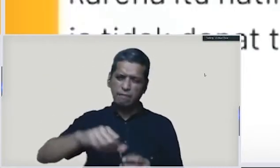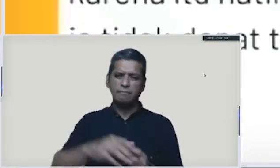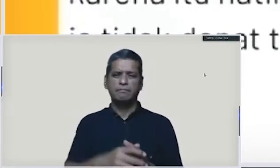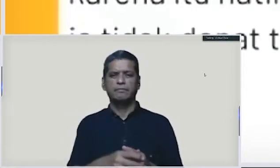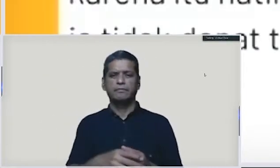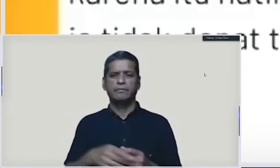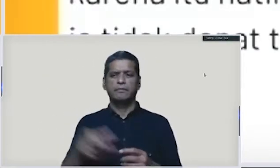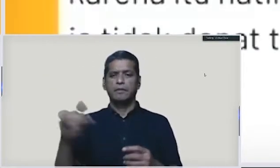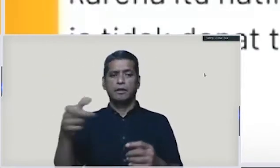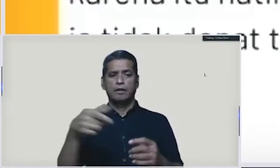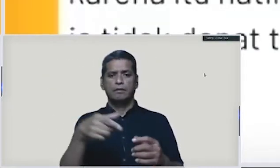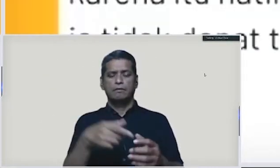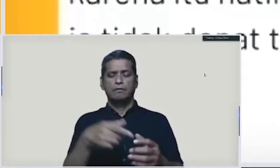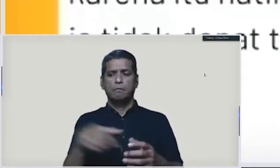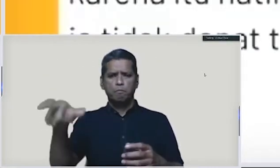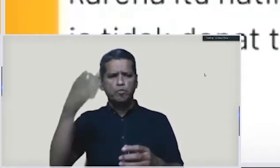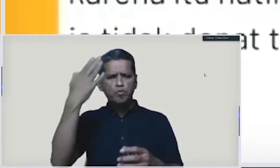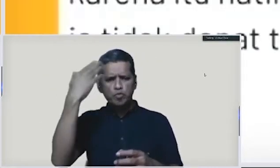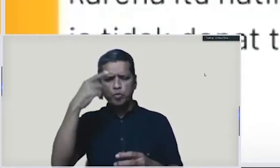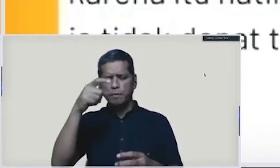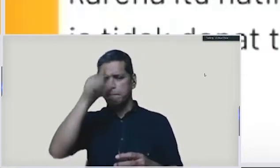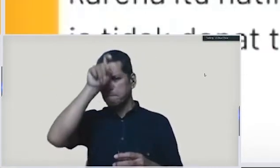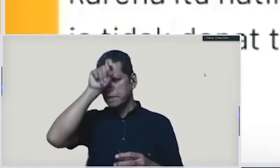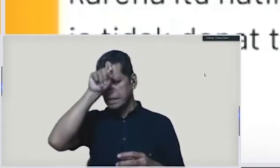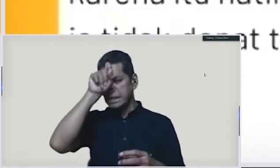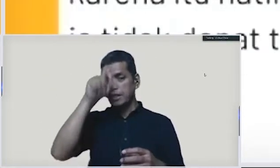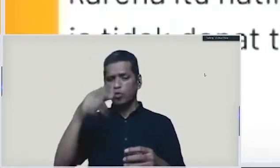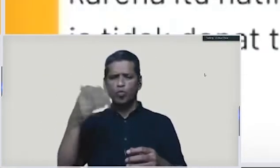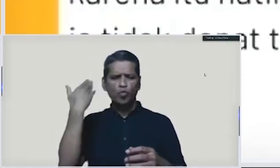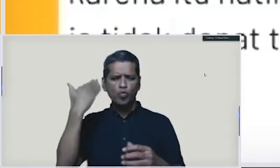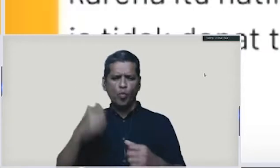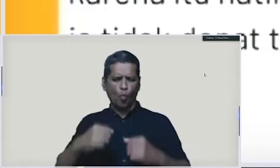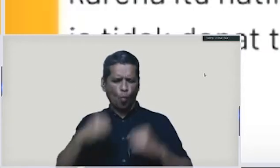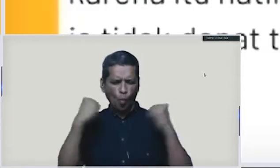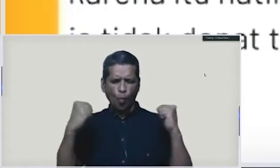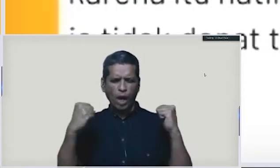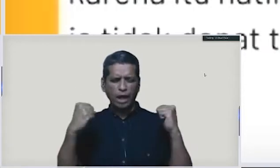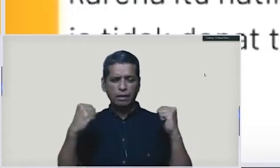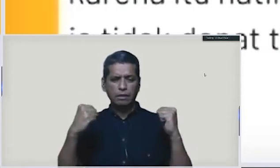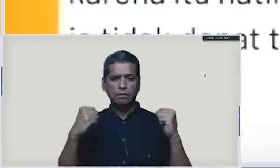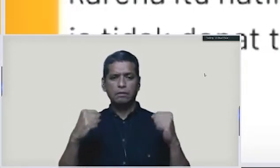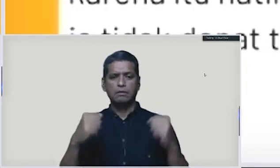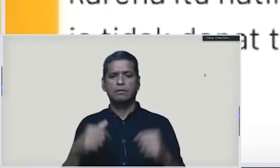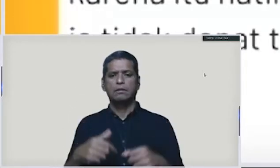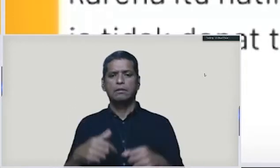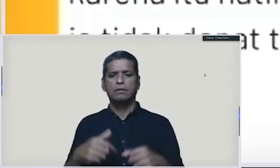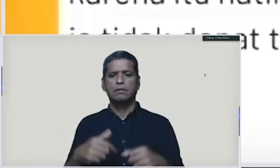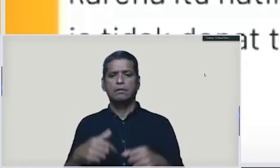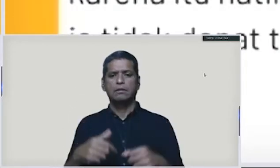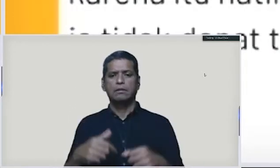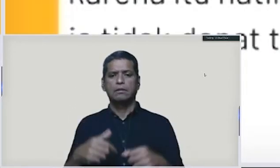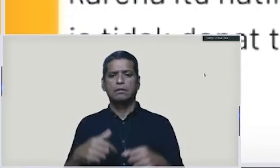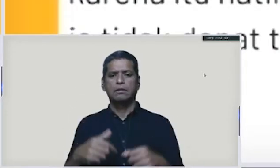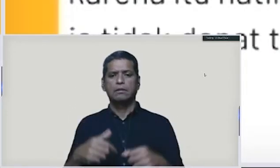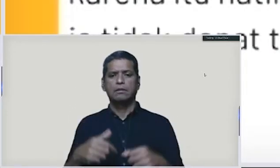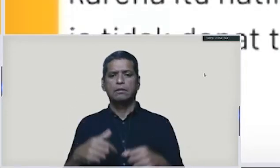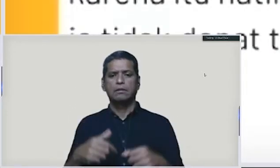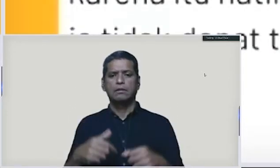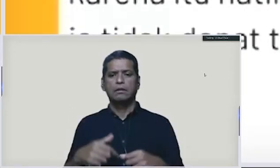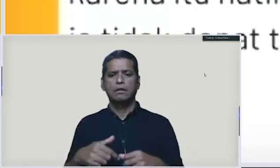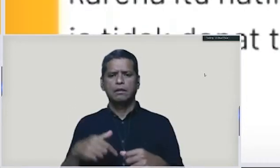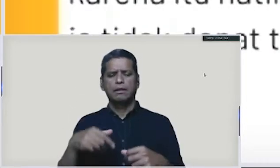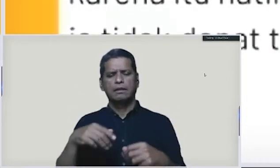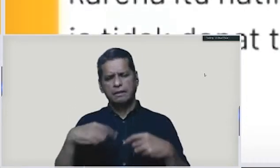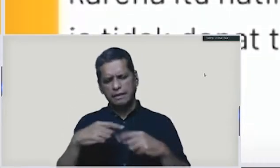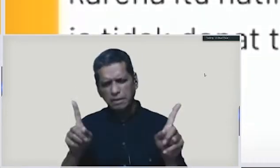kuat Mesir tidak sanggup mengatasi kehebatan tentara-tentara kekuatan